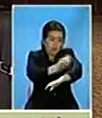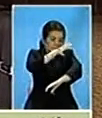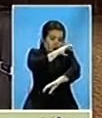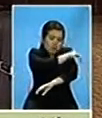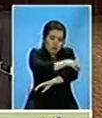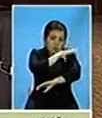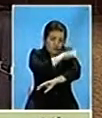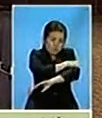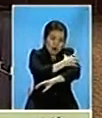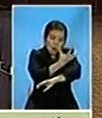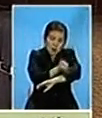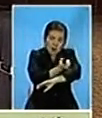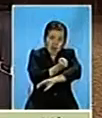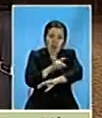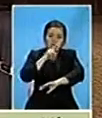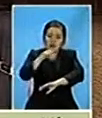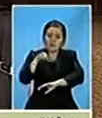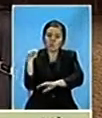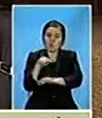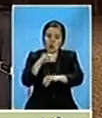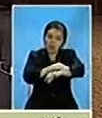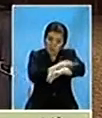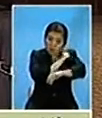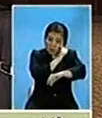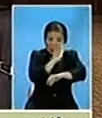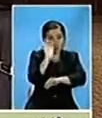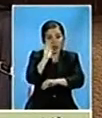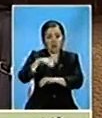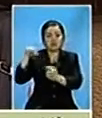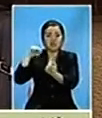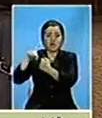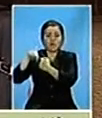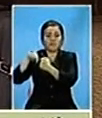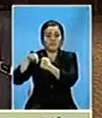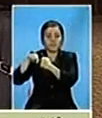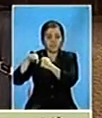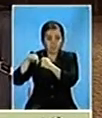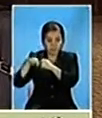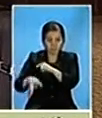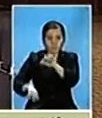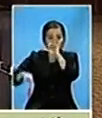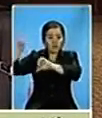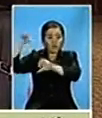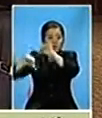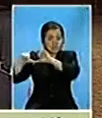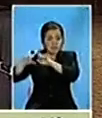แผนปัจจุบันจริงๆและเป็นเครื่องมือแพทย์แผนปัจจุบันครับแต่ถ้าแพทย์แผนไทยประยุกต์ท่านจะมา